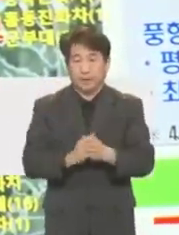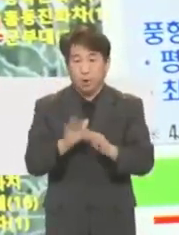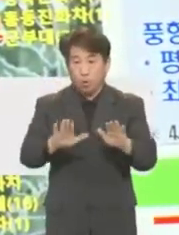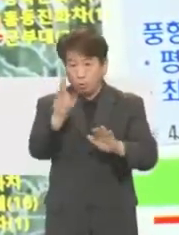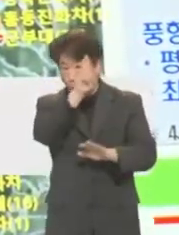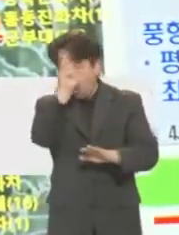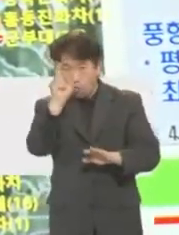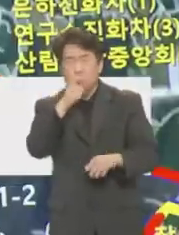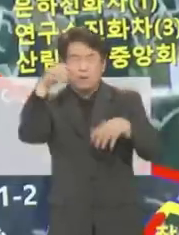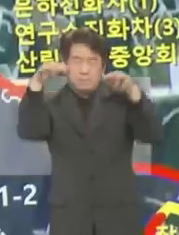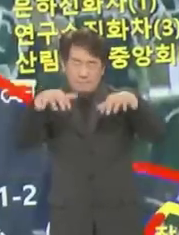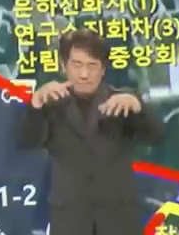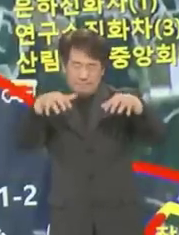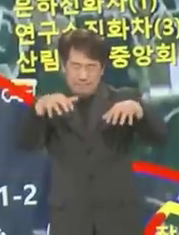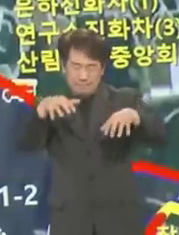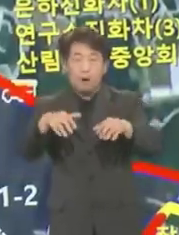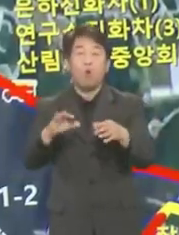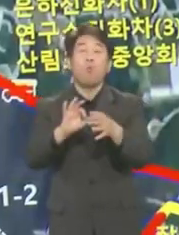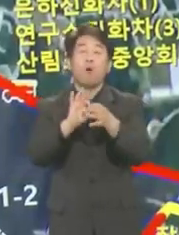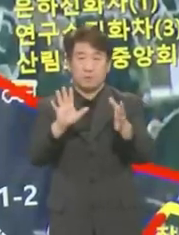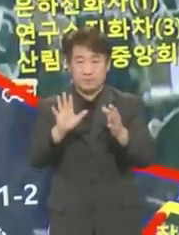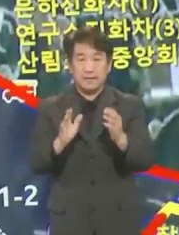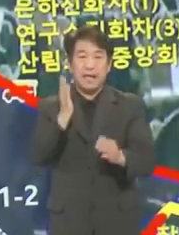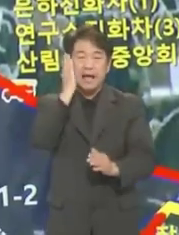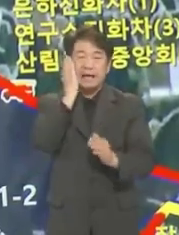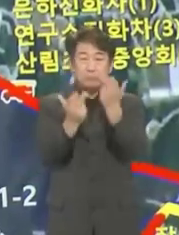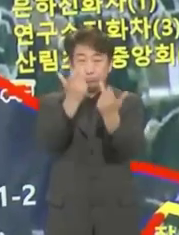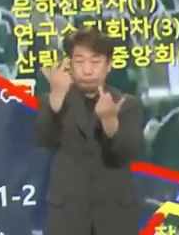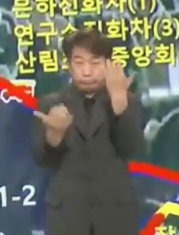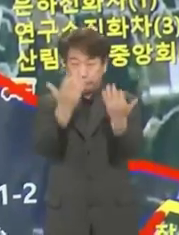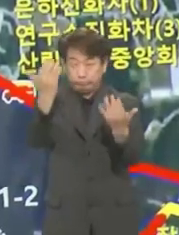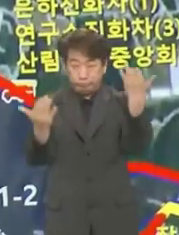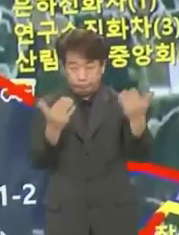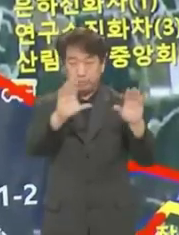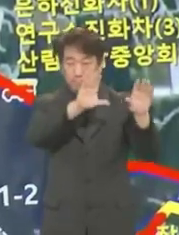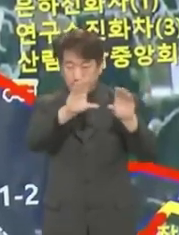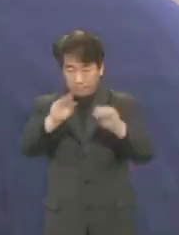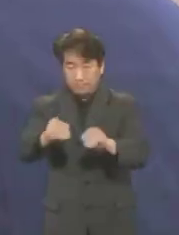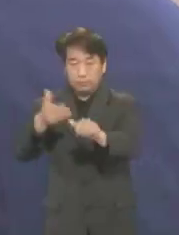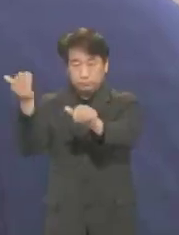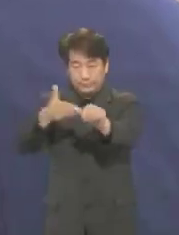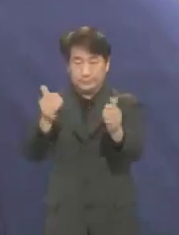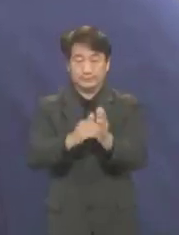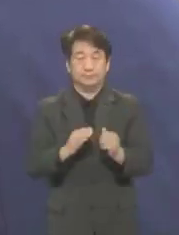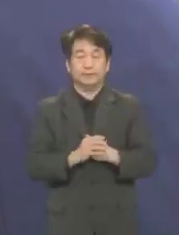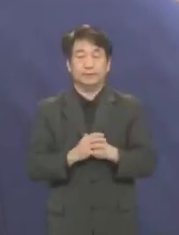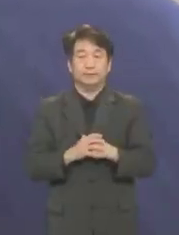오후 비 예보와 관계없이 산불 진화에 총력 대응하라고 주문했습니다.